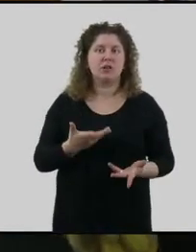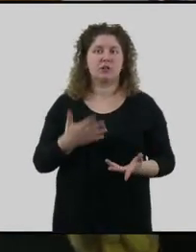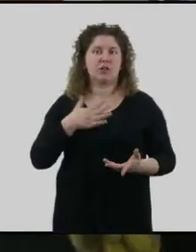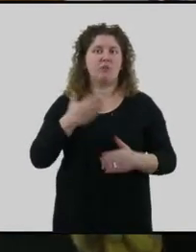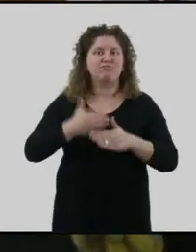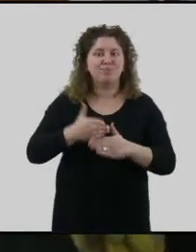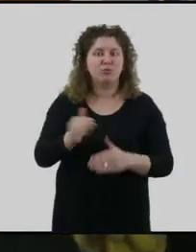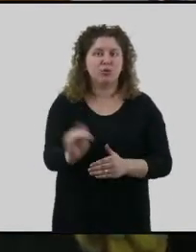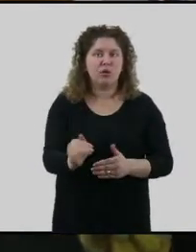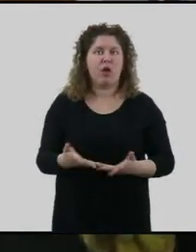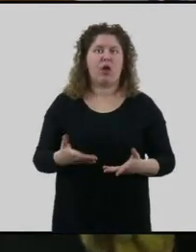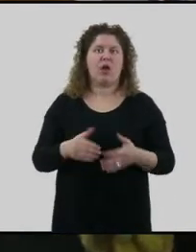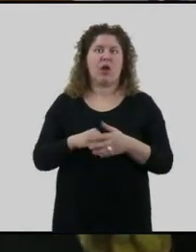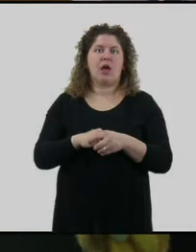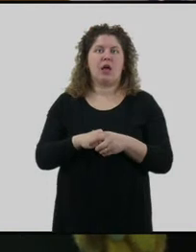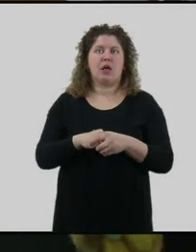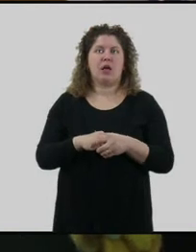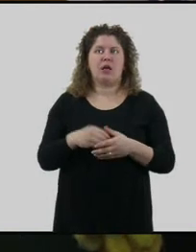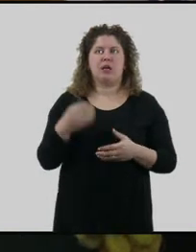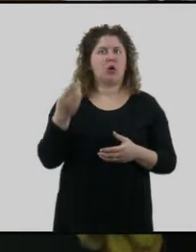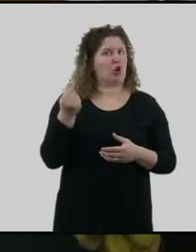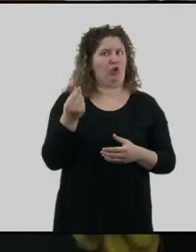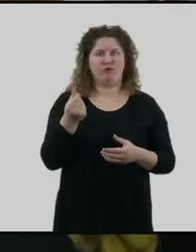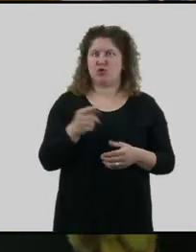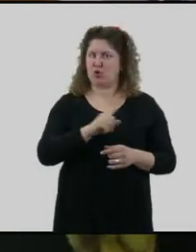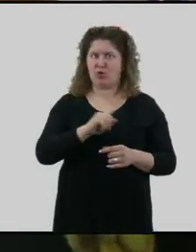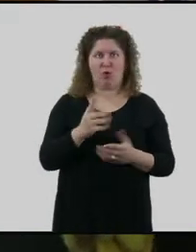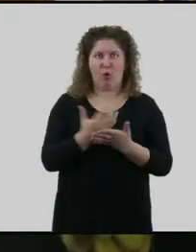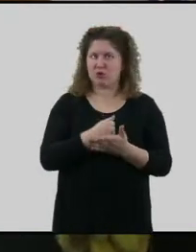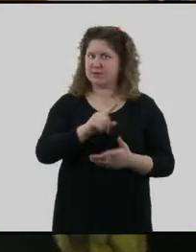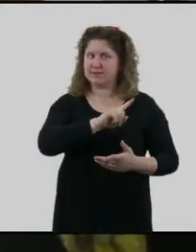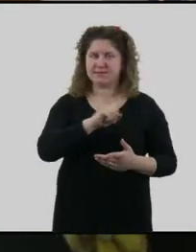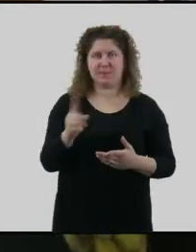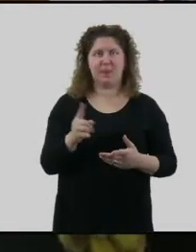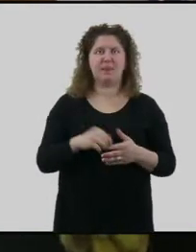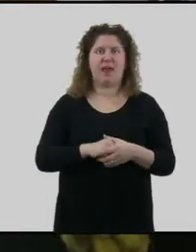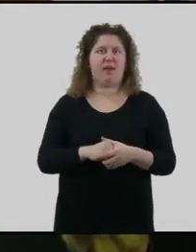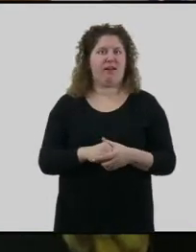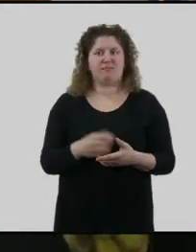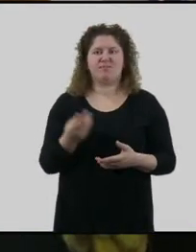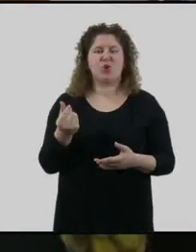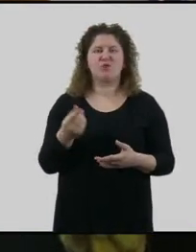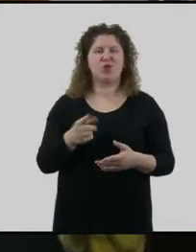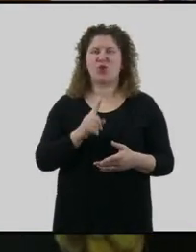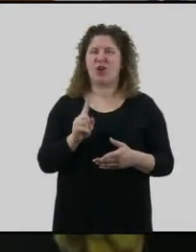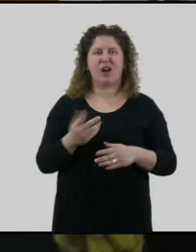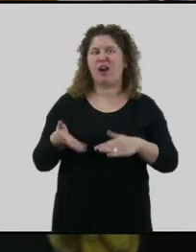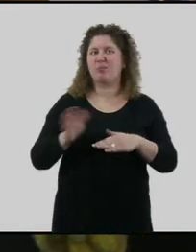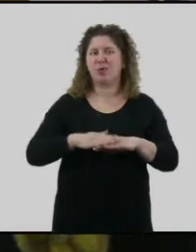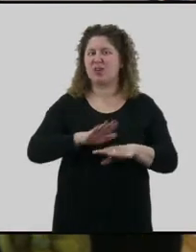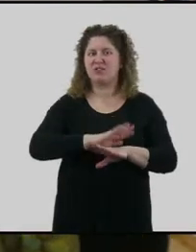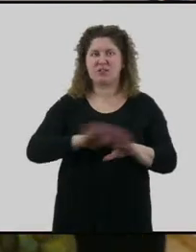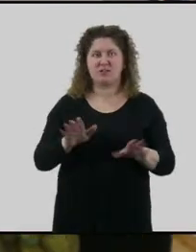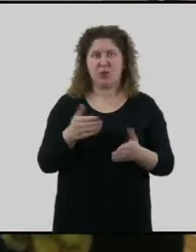altruističan, obzirom da novčano nije sigurno postignut jer oskrbnine su dosta su niske i ne pokrivaju